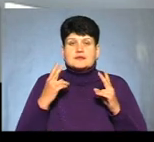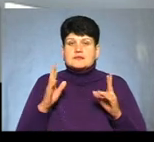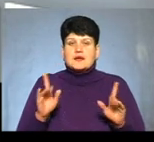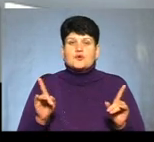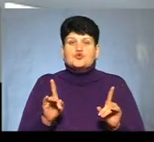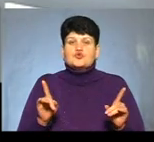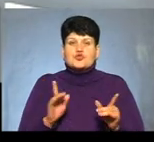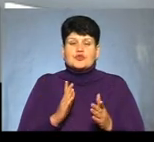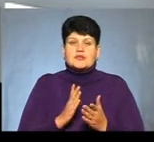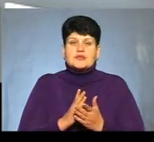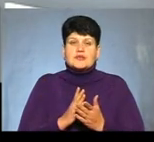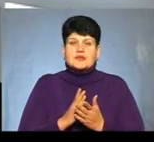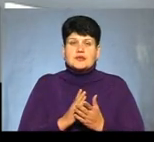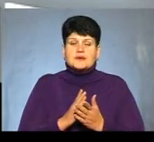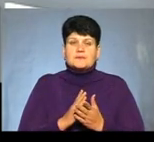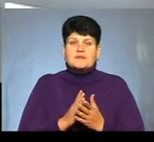я не знаю,